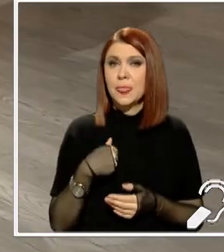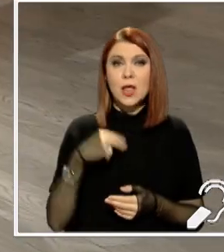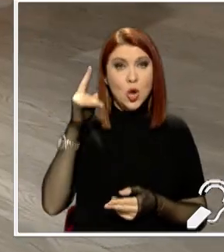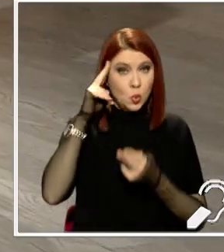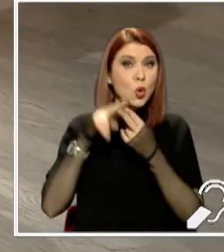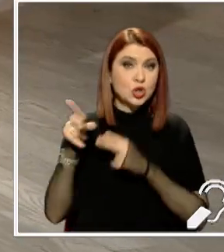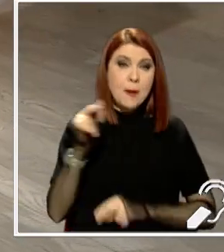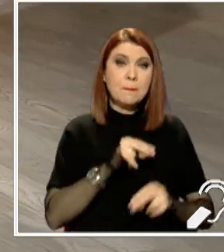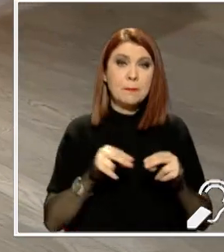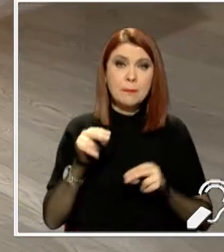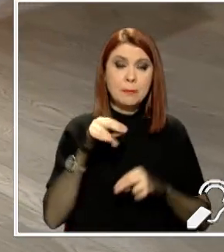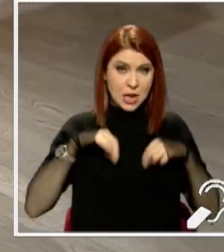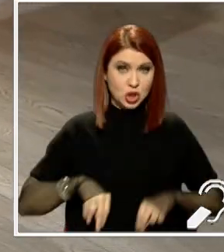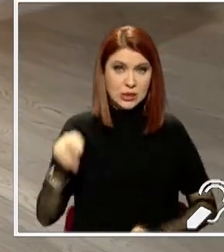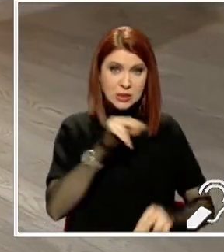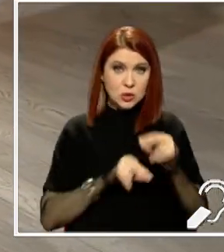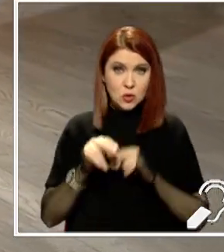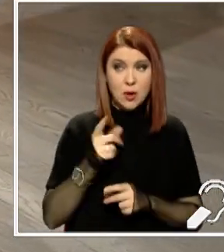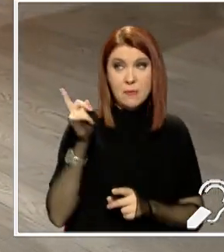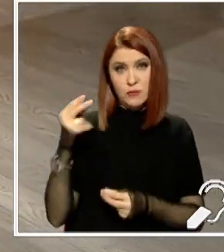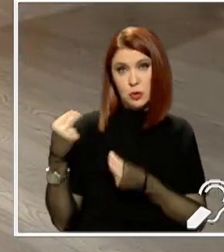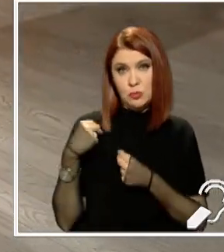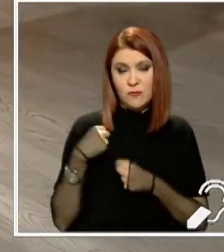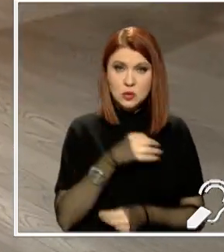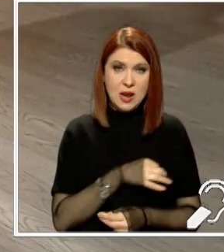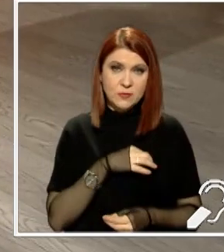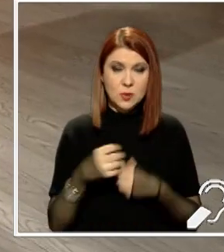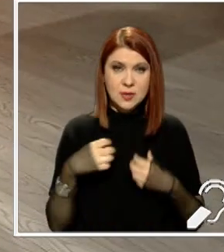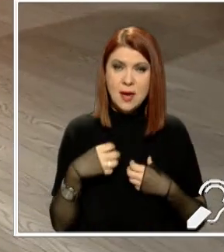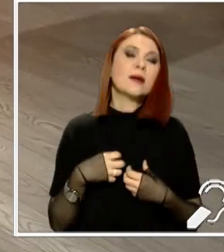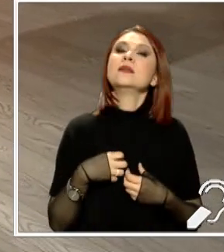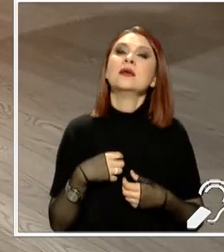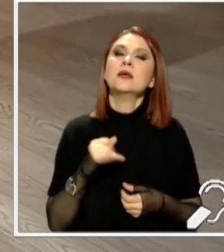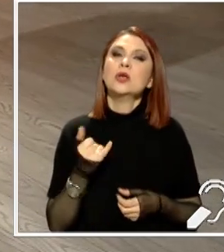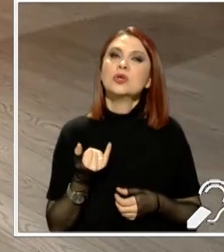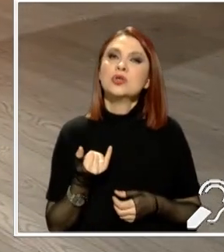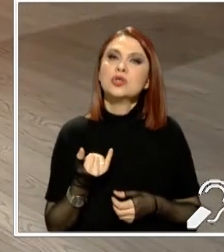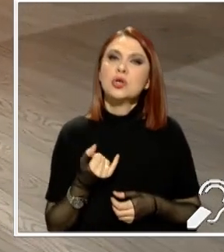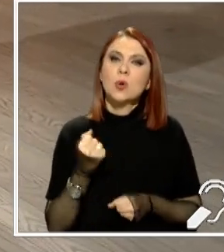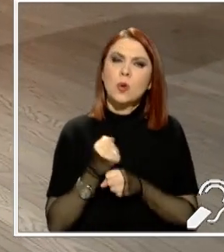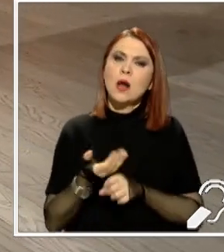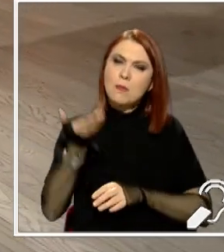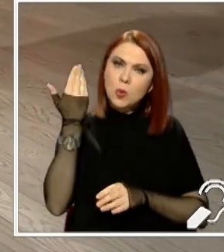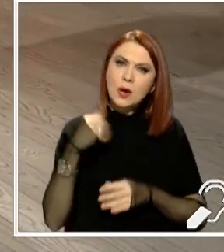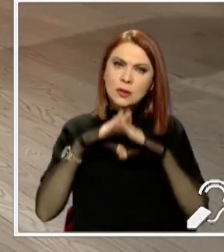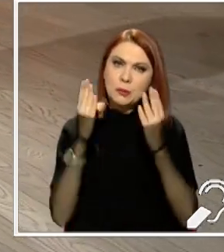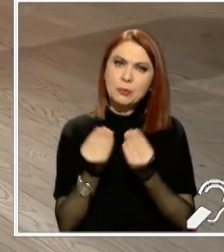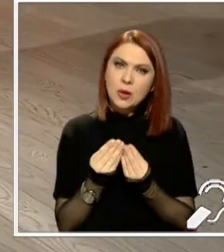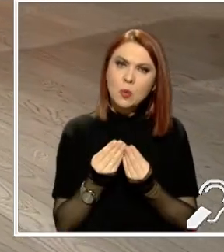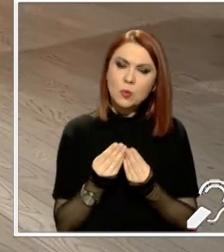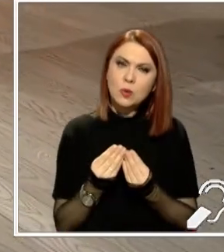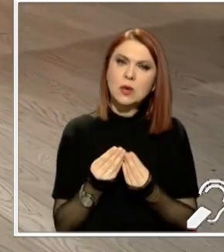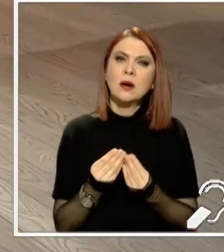pe președintele asociației, Alecu Solomon, care mi-a fost profesor la Universitatea de Arte și cu care am mai lucrat împreună